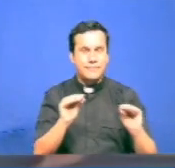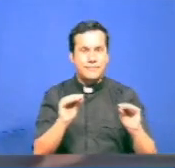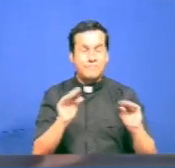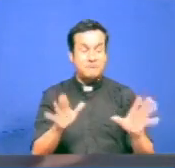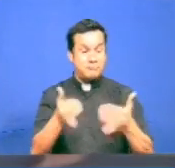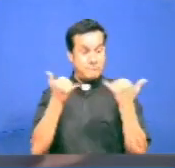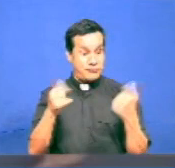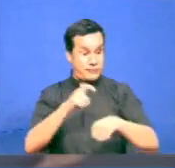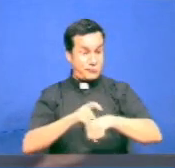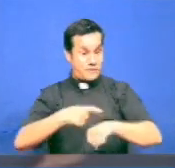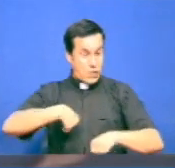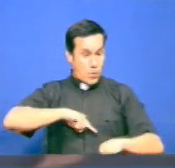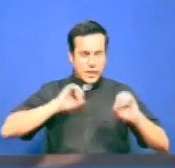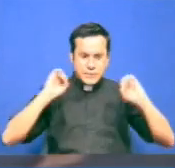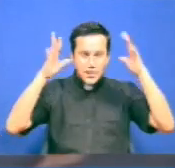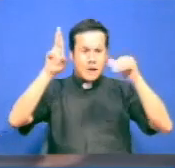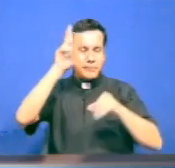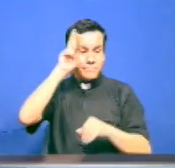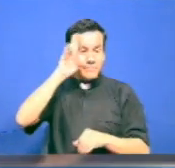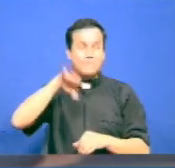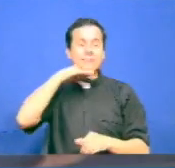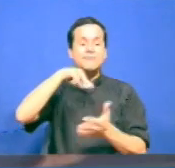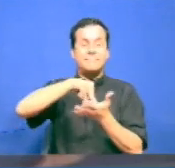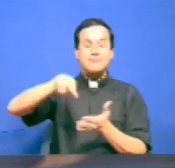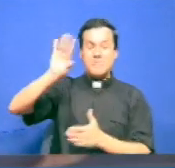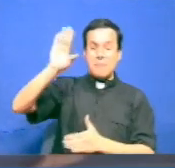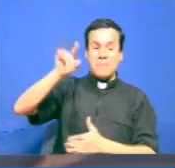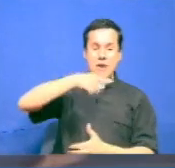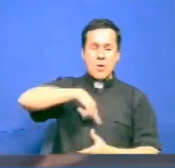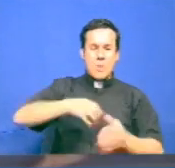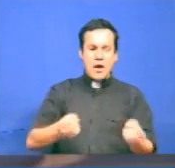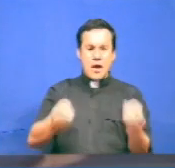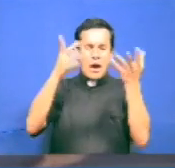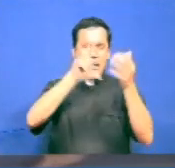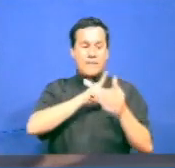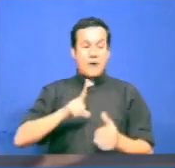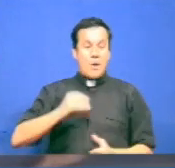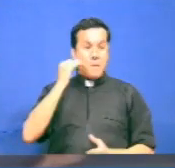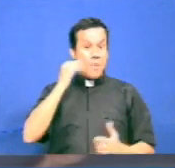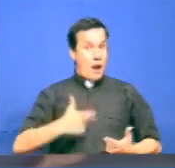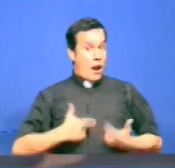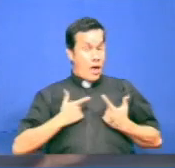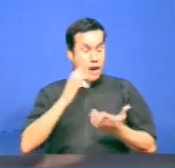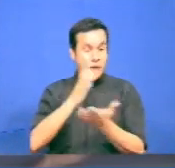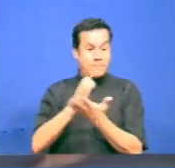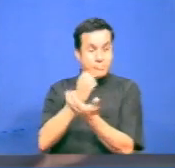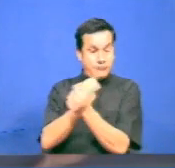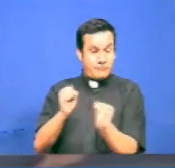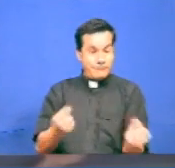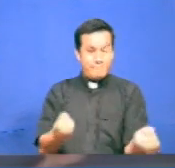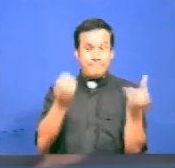Kwa hiyo e Bwana, tunapokumbuka kufa na kufuka kwake mwanao, tunakutolea mkate wa uzima na kikombe cha